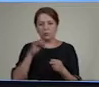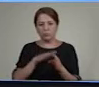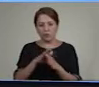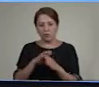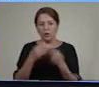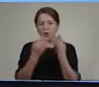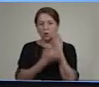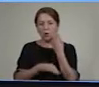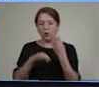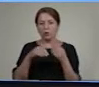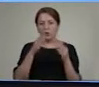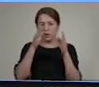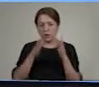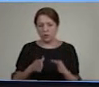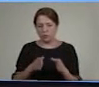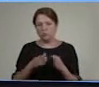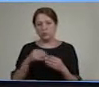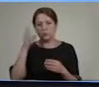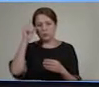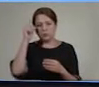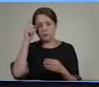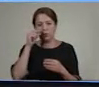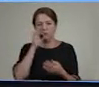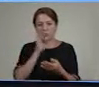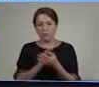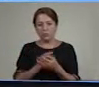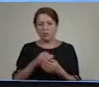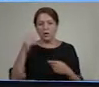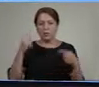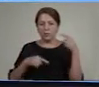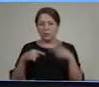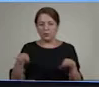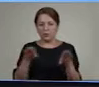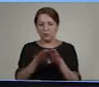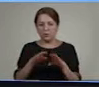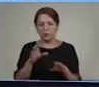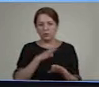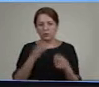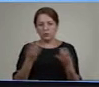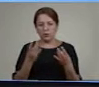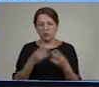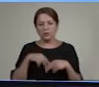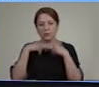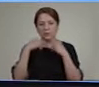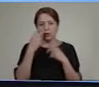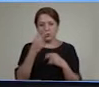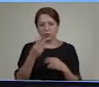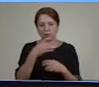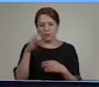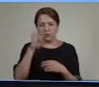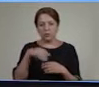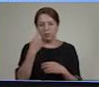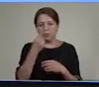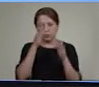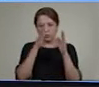qator va oxirgi ustundagi sonlar yig'indisi bir-biriga teng chiqishi kerak. E'tibor bering jadvalda.